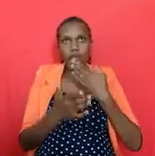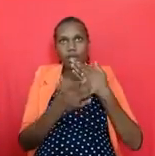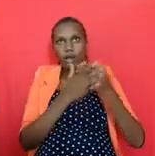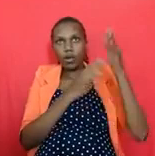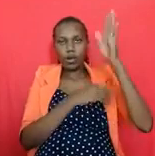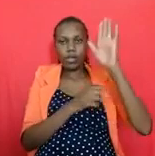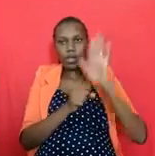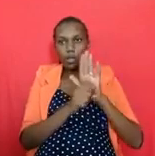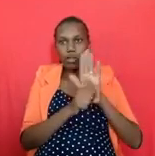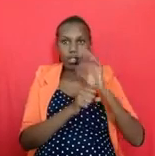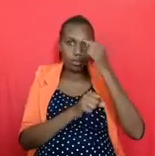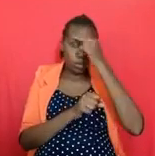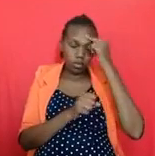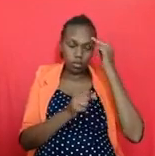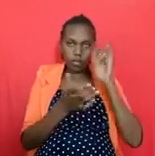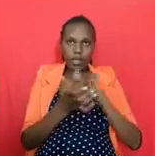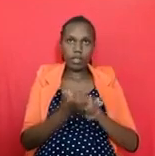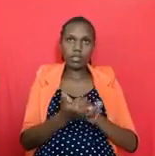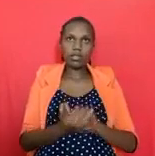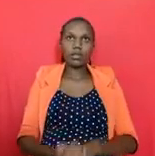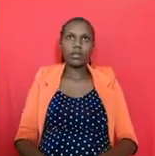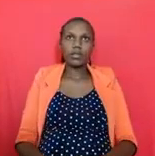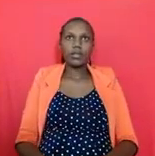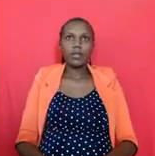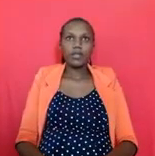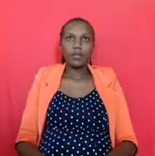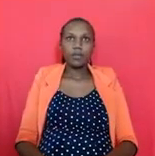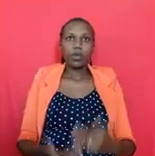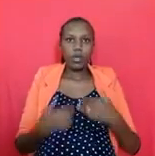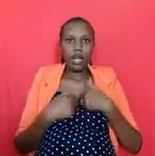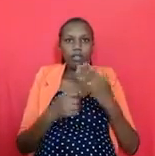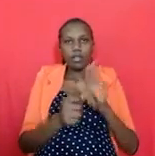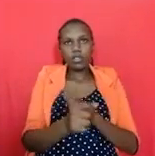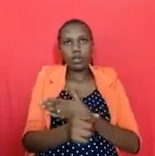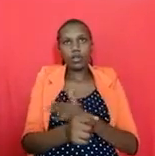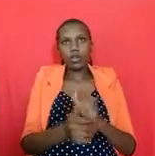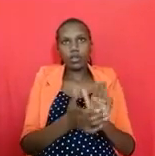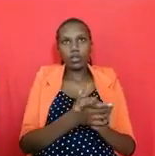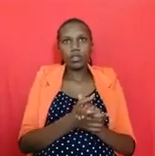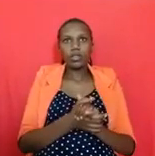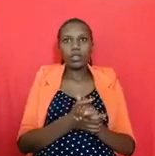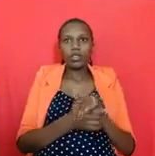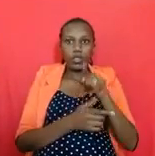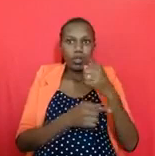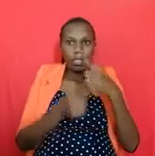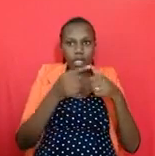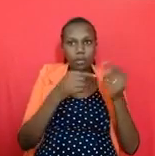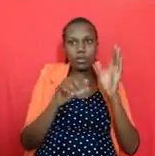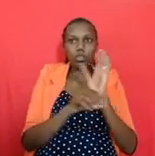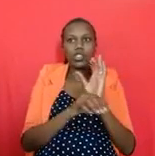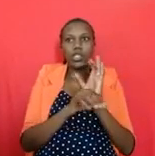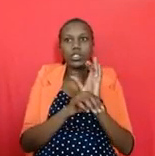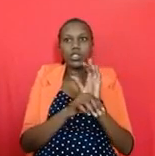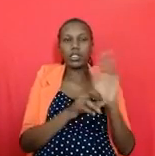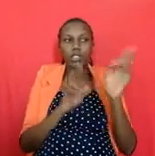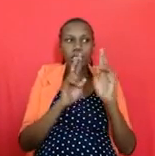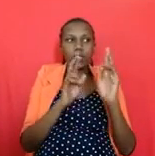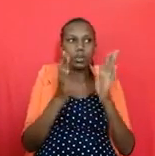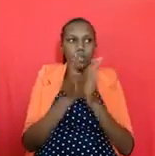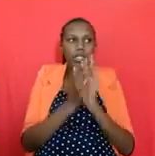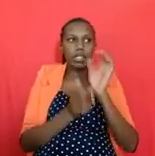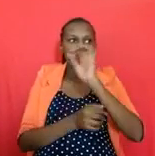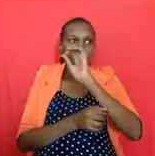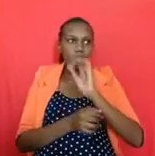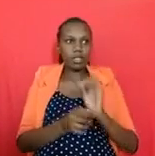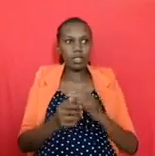muno muno muno ni undu wa uguo. Tuikiheo rwimbo. We ukire na gicunji gia ikumi. Guthathaia Ngai